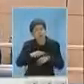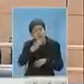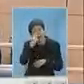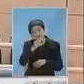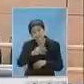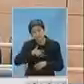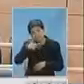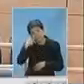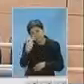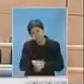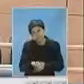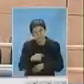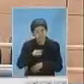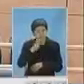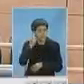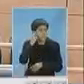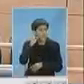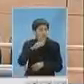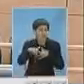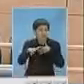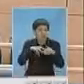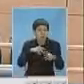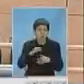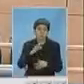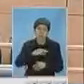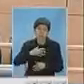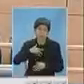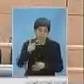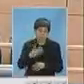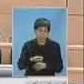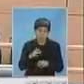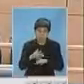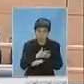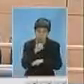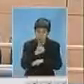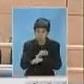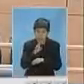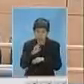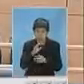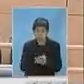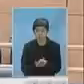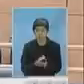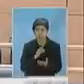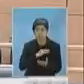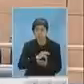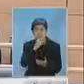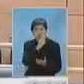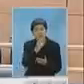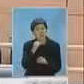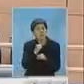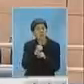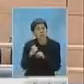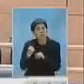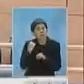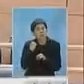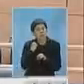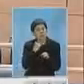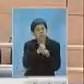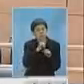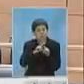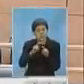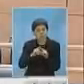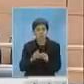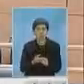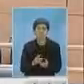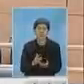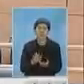สูญสิ้นซึ่งศรัทธาแล้ววันที่ประชาชนสูญสิ้นซึ่งศรัทธาการเมืองในระบบมันจะเปิดช่องให้อำนาจนอกระบบกลับ